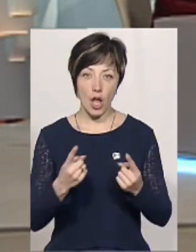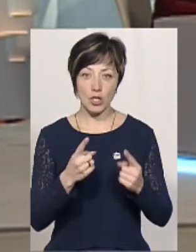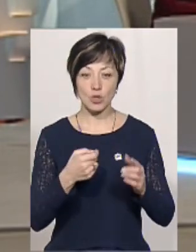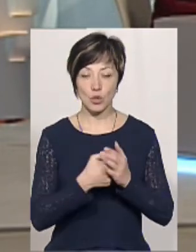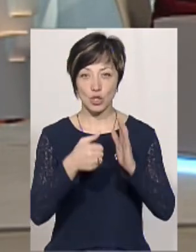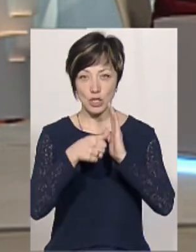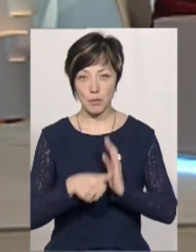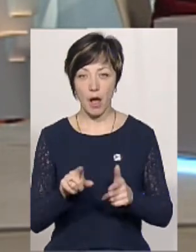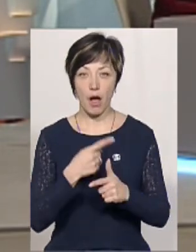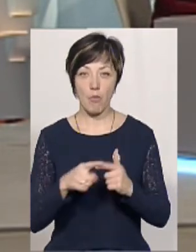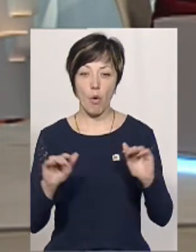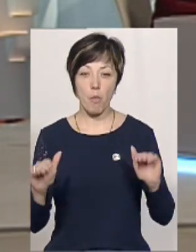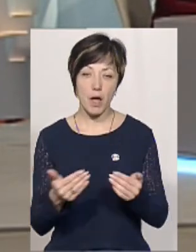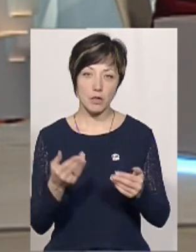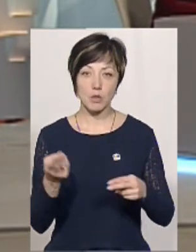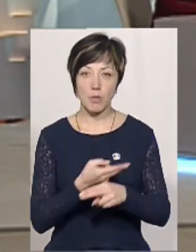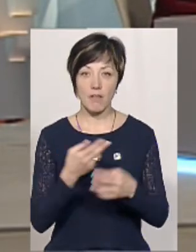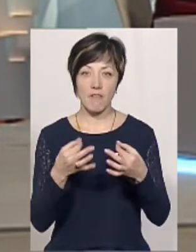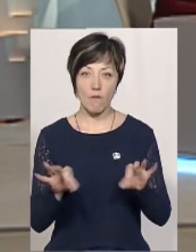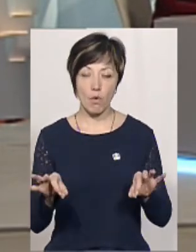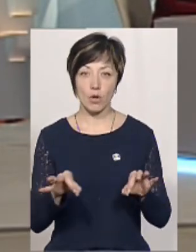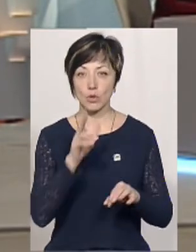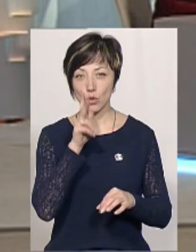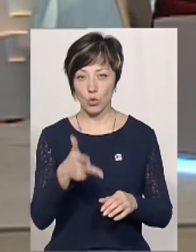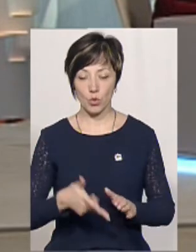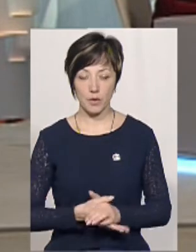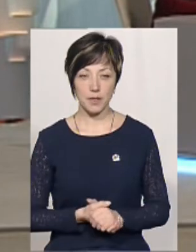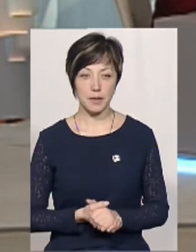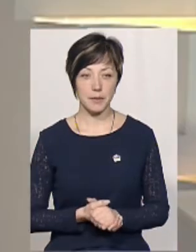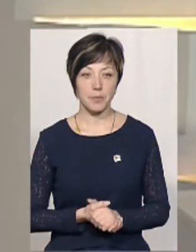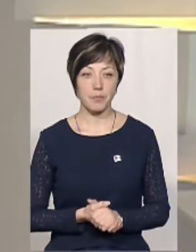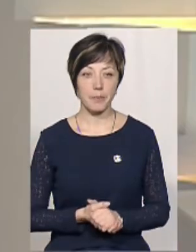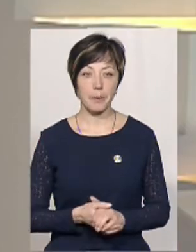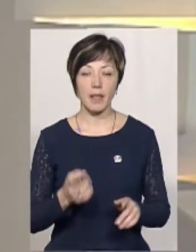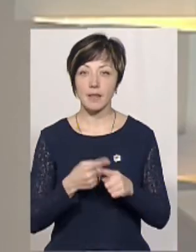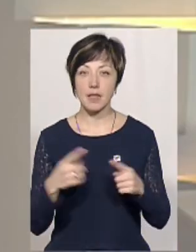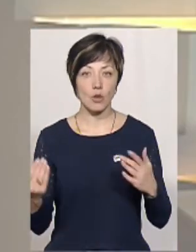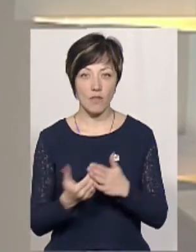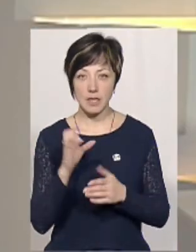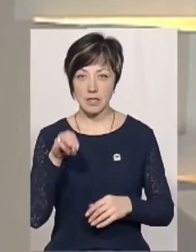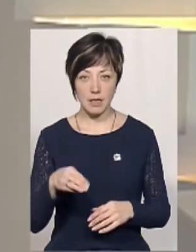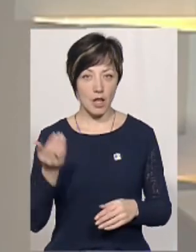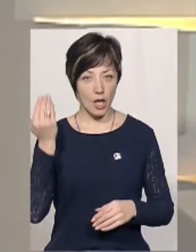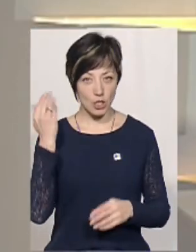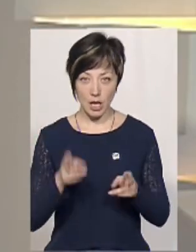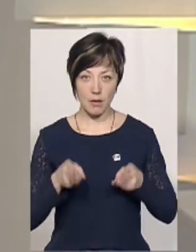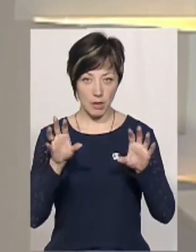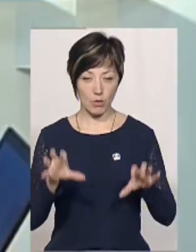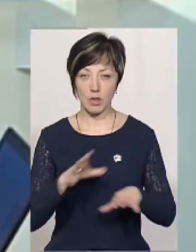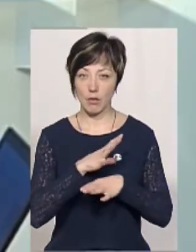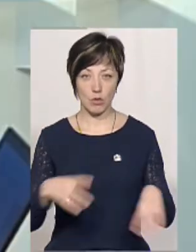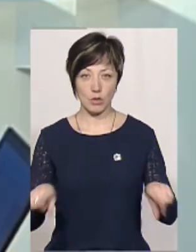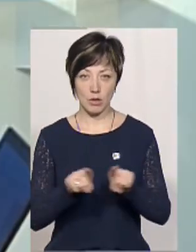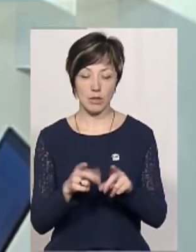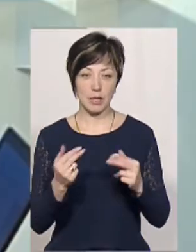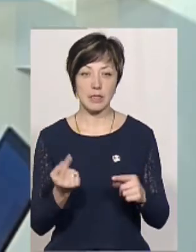на строк до 6 місяців або обмеження чи позбавлення волі на строк до 3 років. Це абсолютно нова стаття. Раніше в кримінальному кодексі такої ні, не